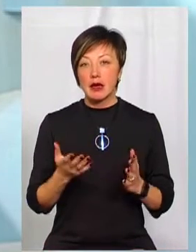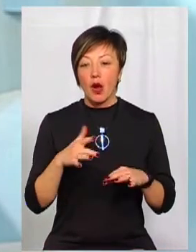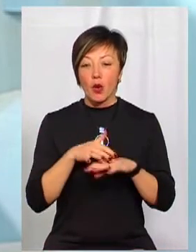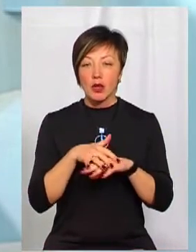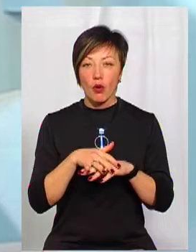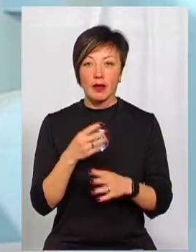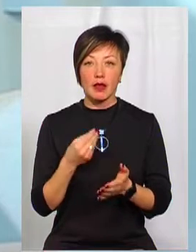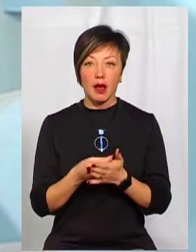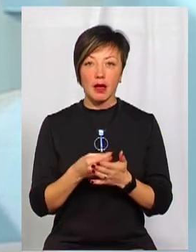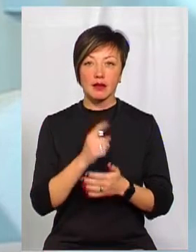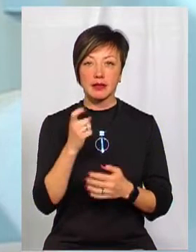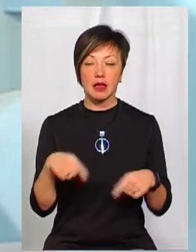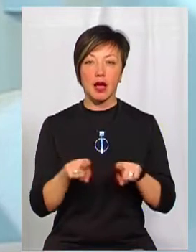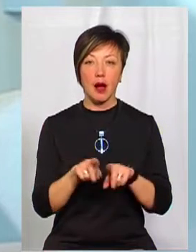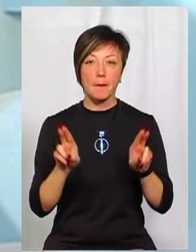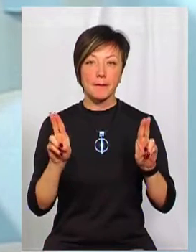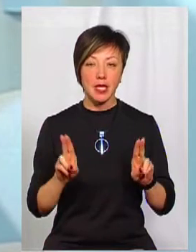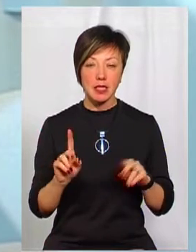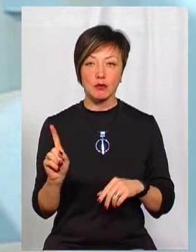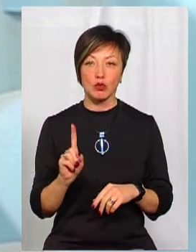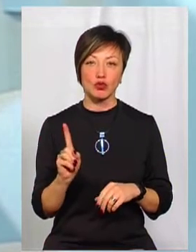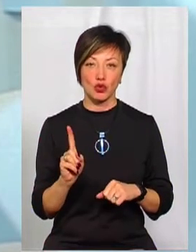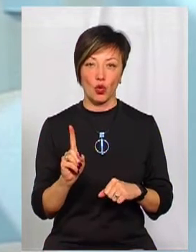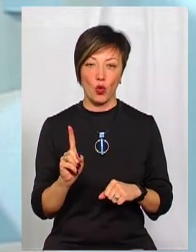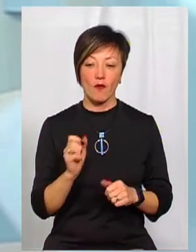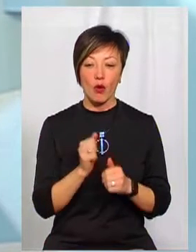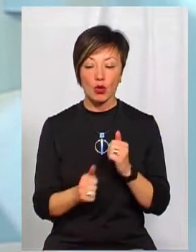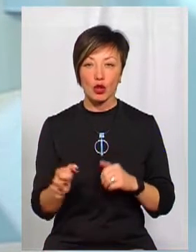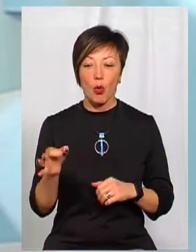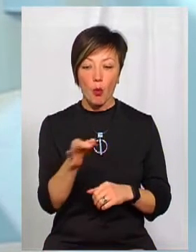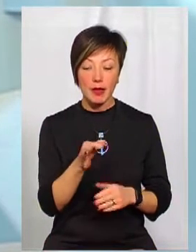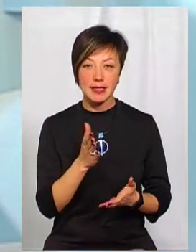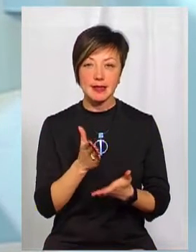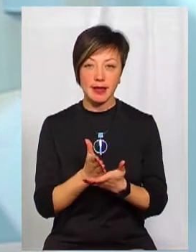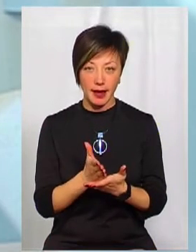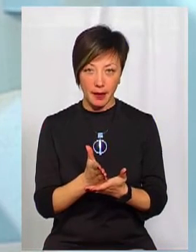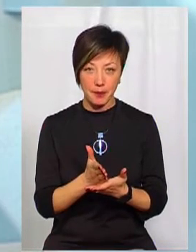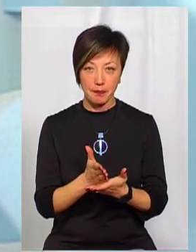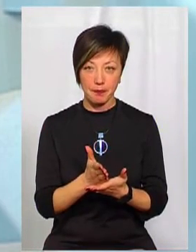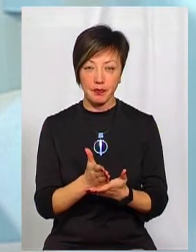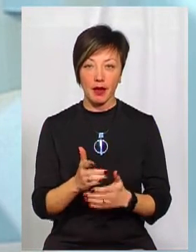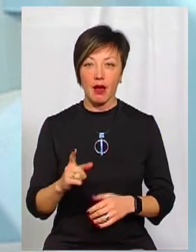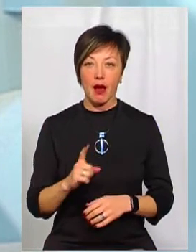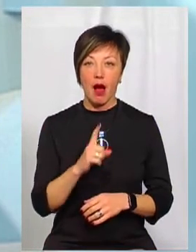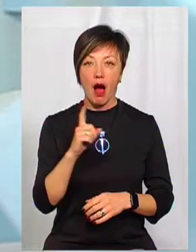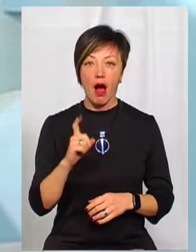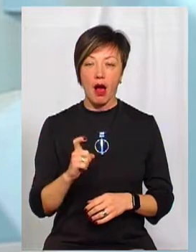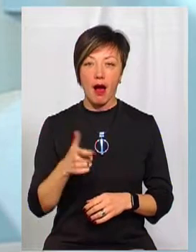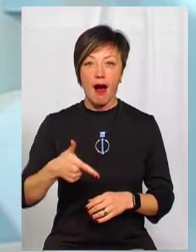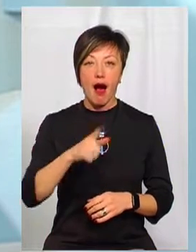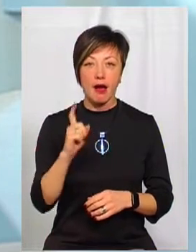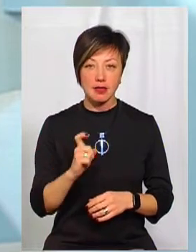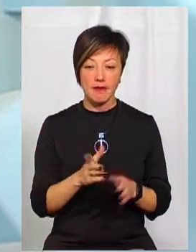Розраховувався тариф за таким принципом, що в кожній області є газові мережі,